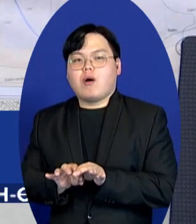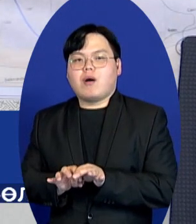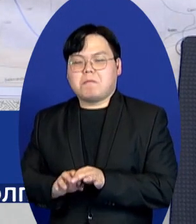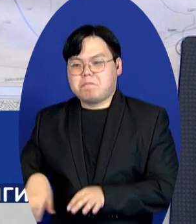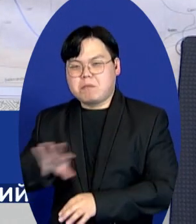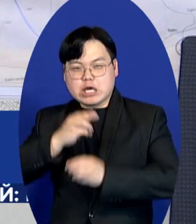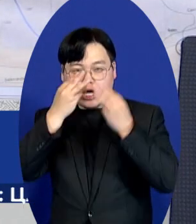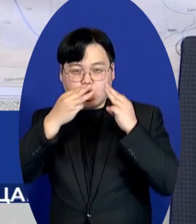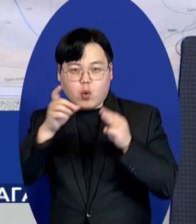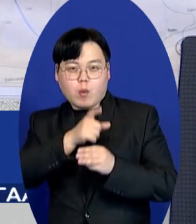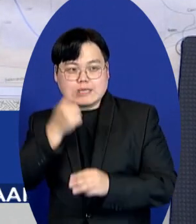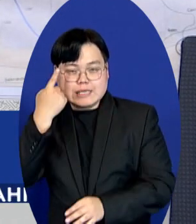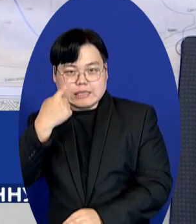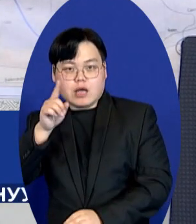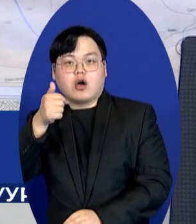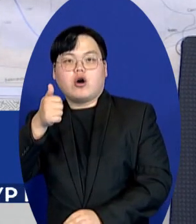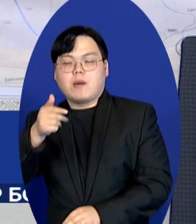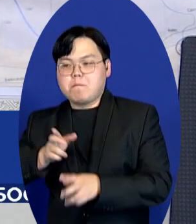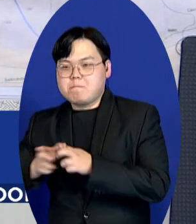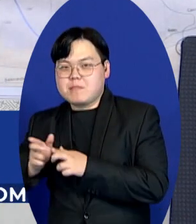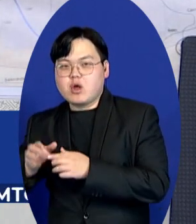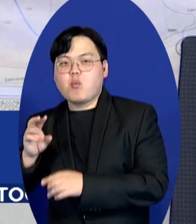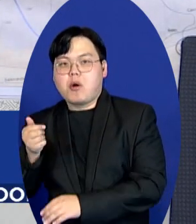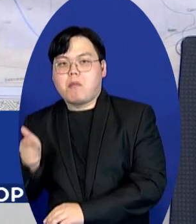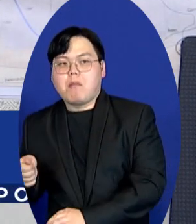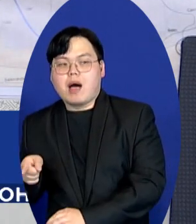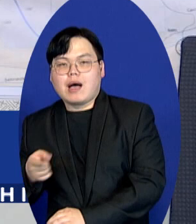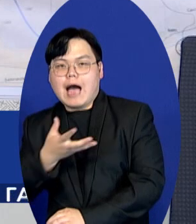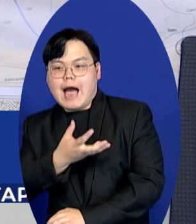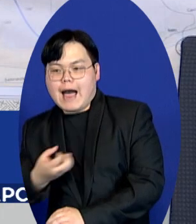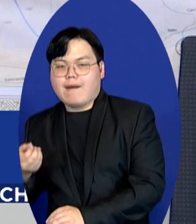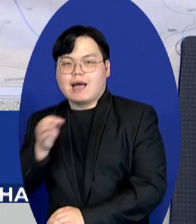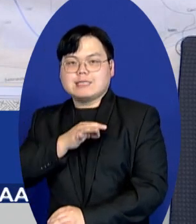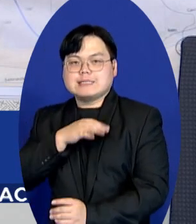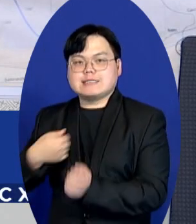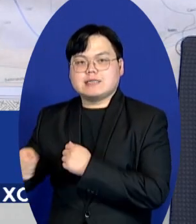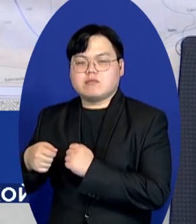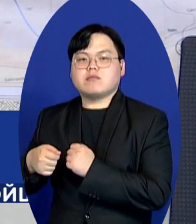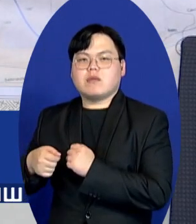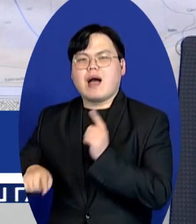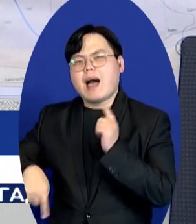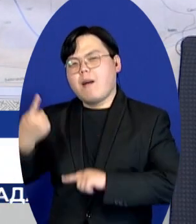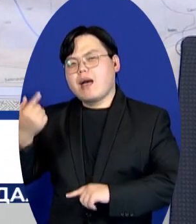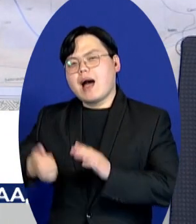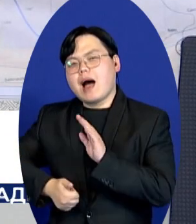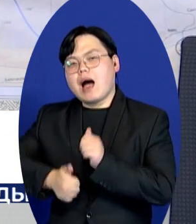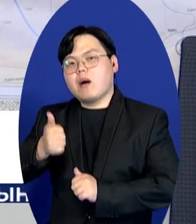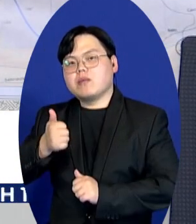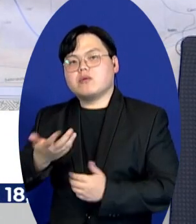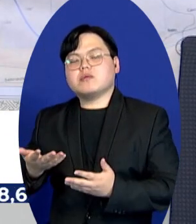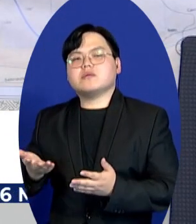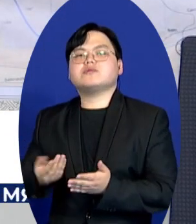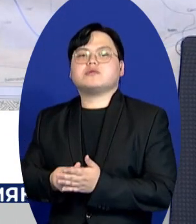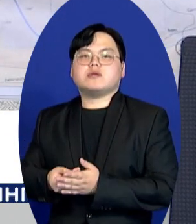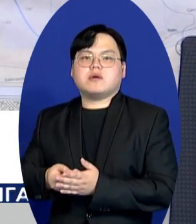нэг юм санаачлаа. Тэрийг нь альва нэг бизнес хөрөнгө оруулалт хийгээд би бүтээгдэхүүн болгоод зарах. Энэ моделийг хамгийн амжилттай хэрэгжүүлж байгаа бичил хэлбэр хэмээн